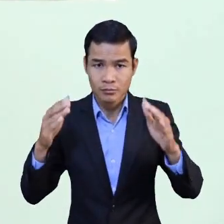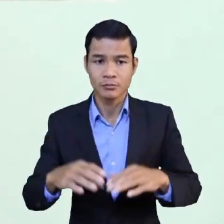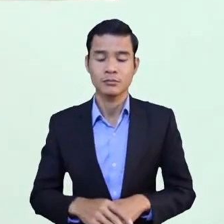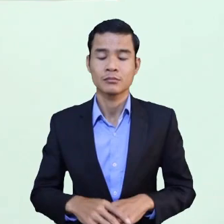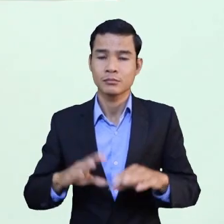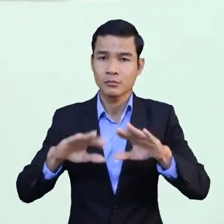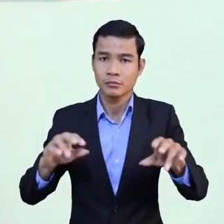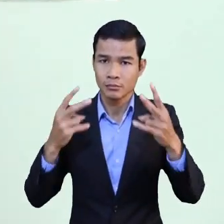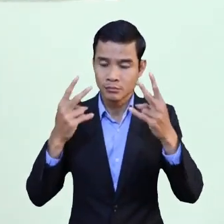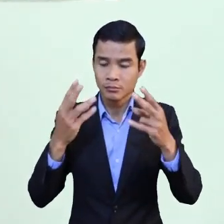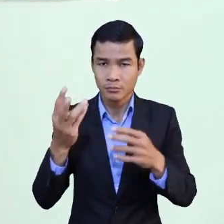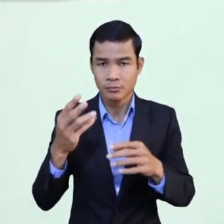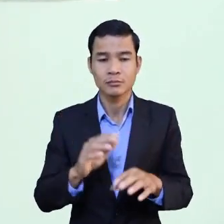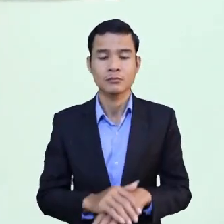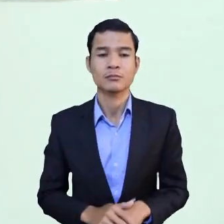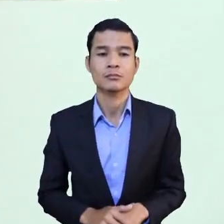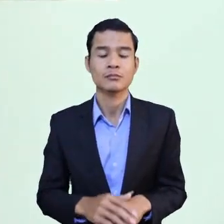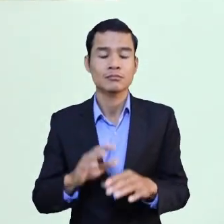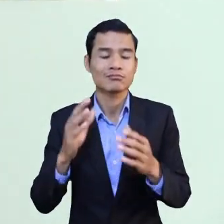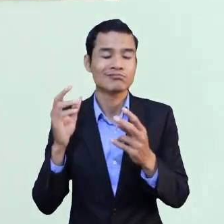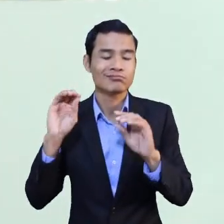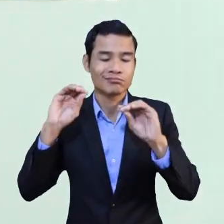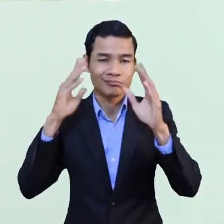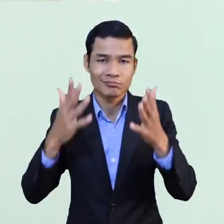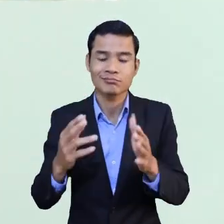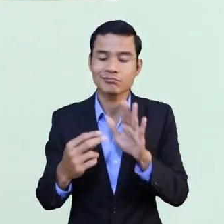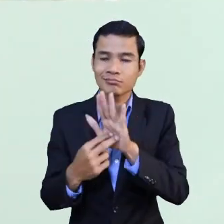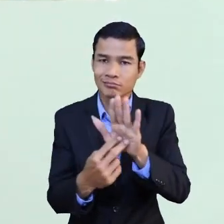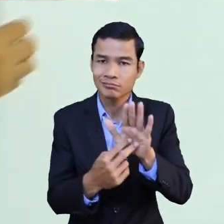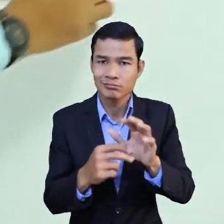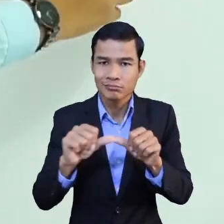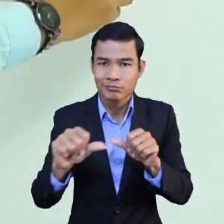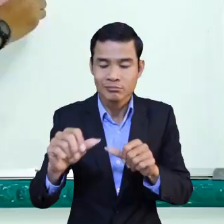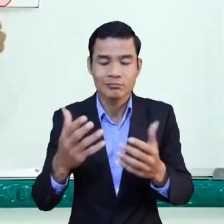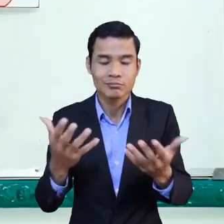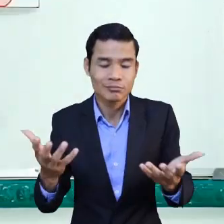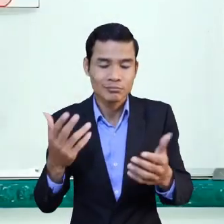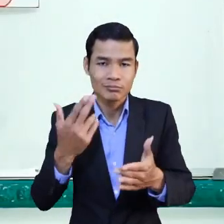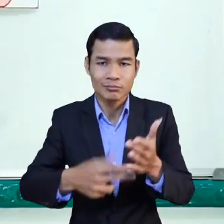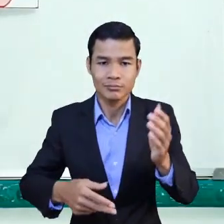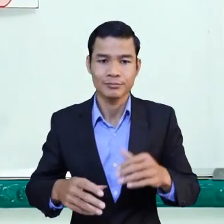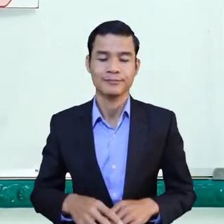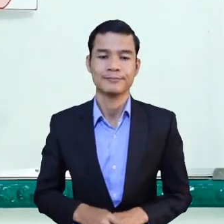ចាកូនចាំមើលតើអ្នកគ្រូមានអ្វីមកបង្ហាញកូនបន្តទៀត